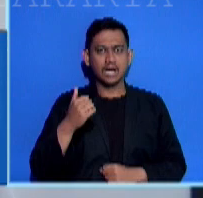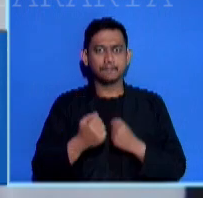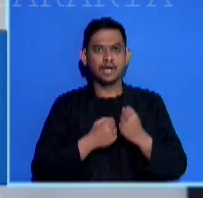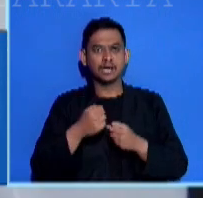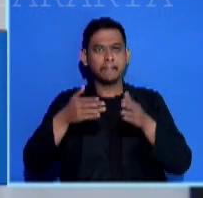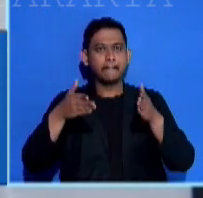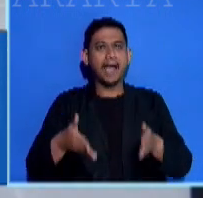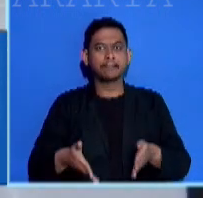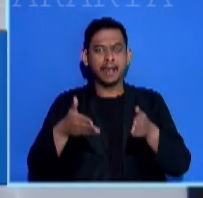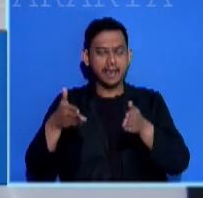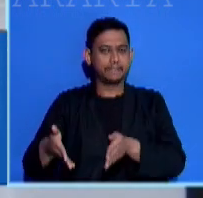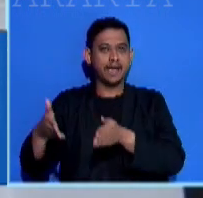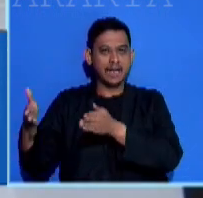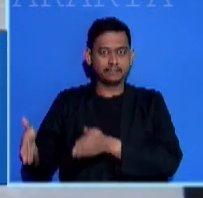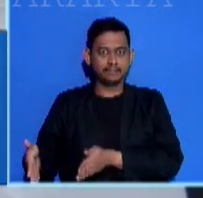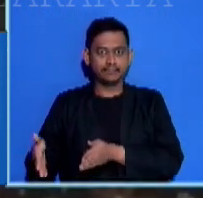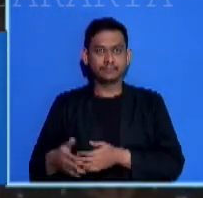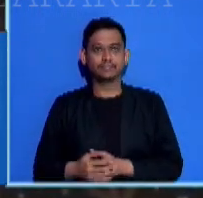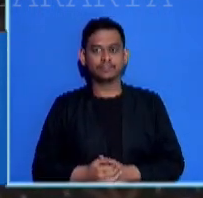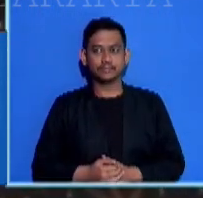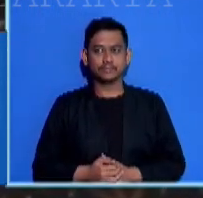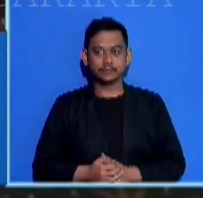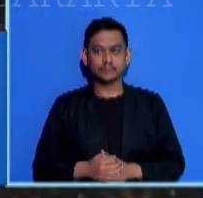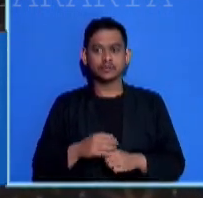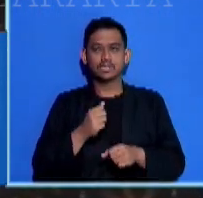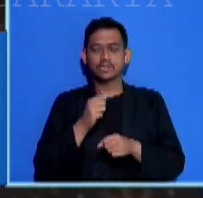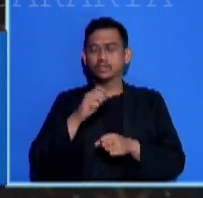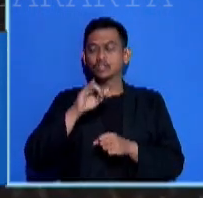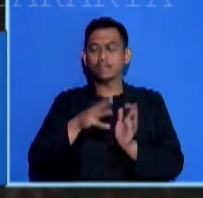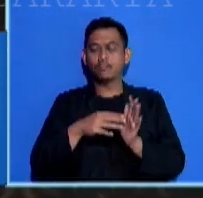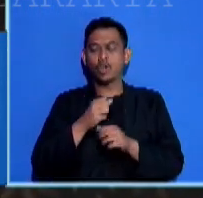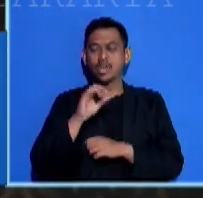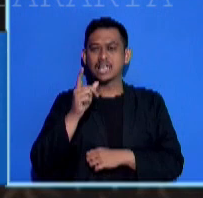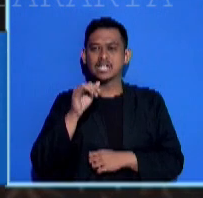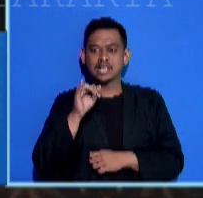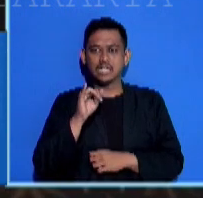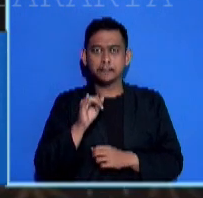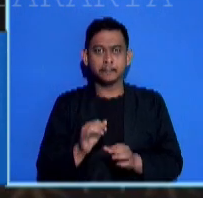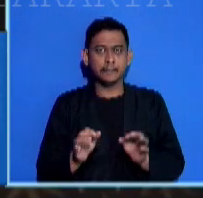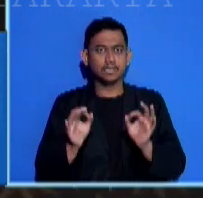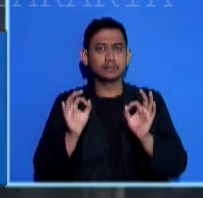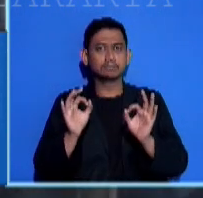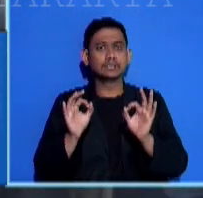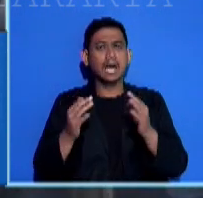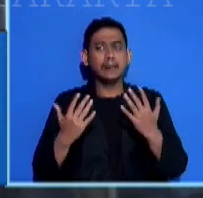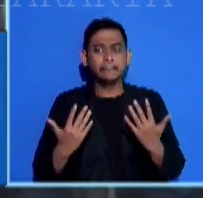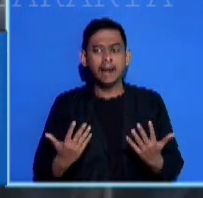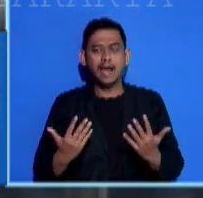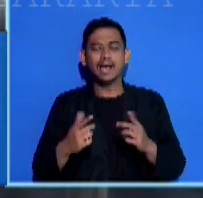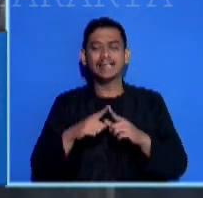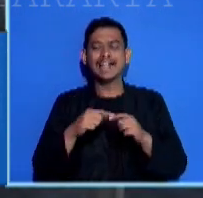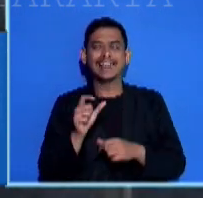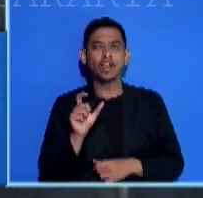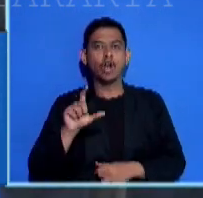Imogiri Bantul, bertepatan dengan haul ke-99 tahun almarhum seniman Sabto Hudoyo. Sejumlah penampilan kreasi seni